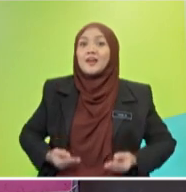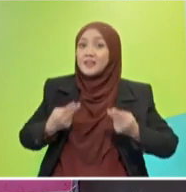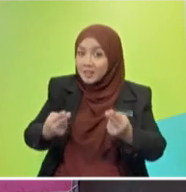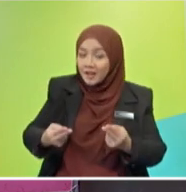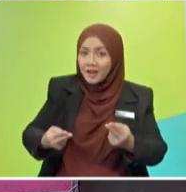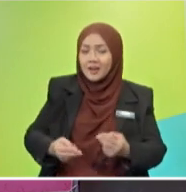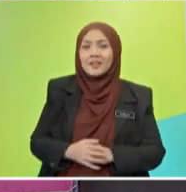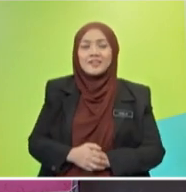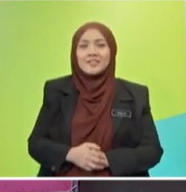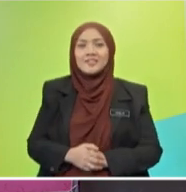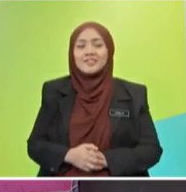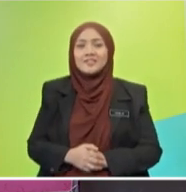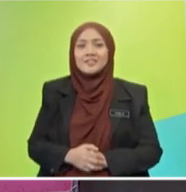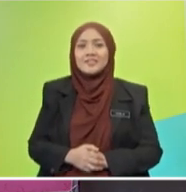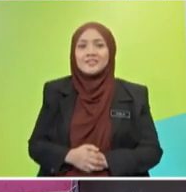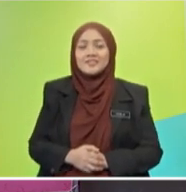bagus